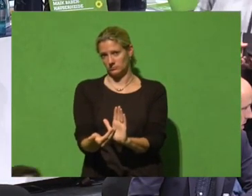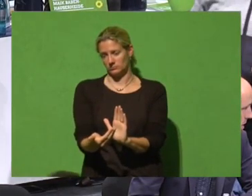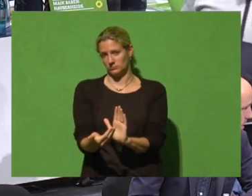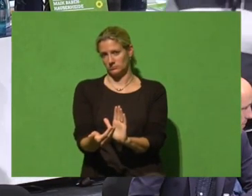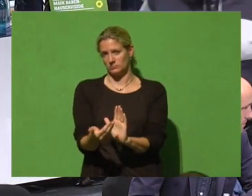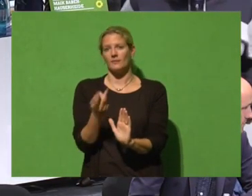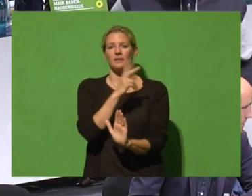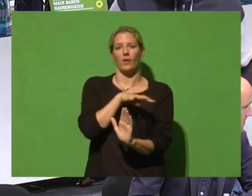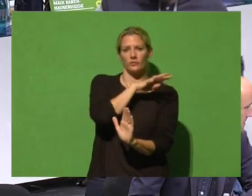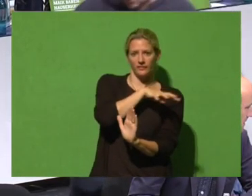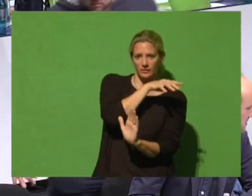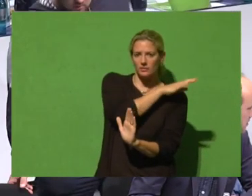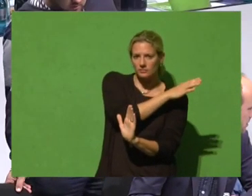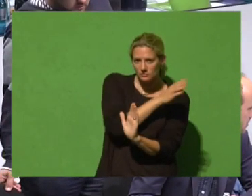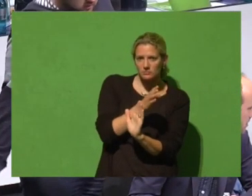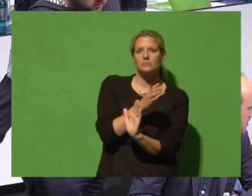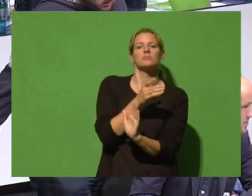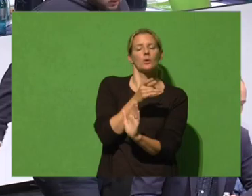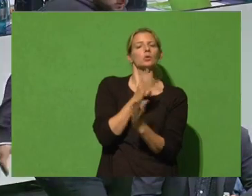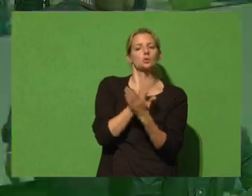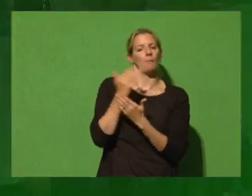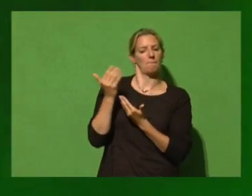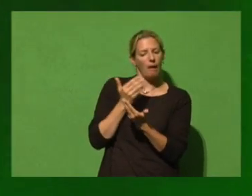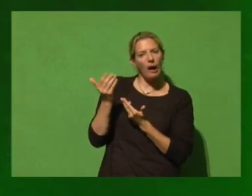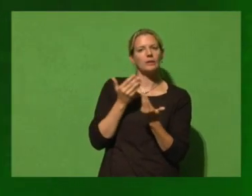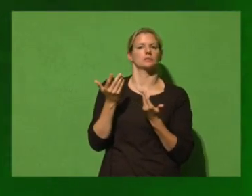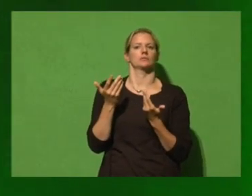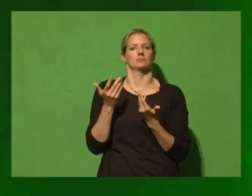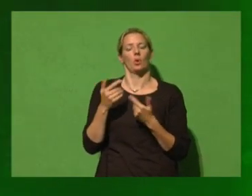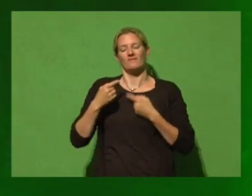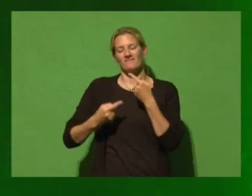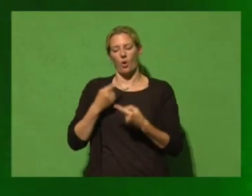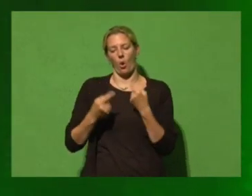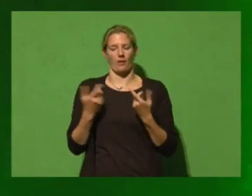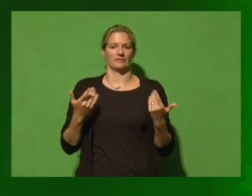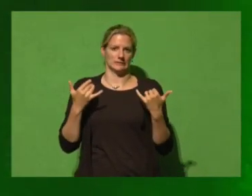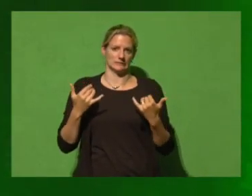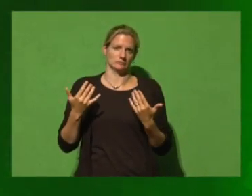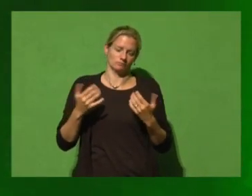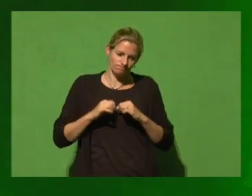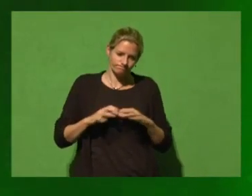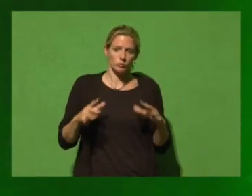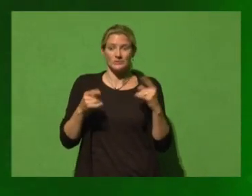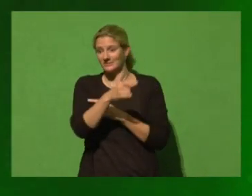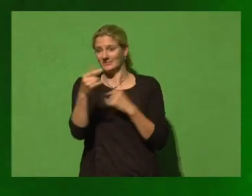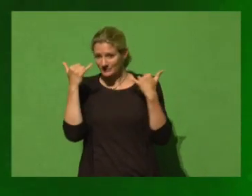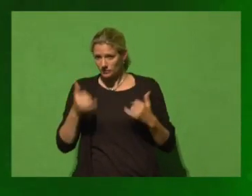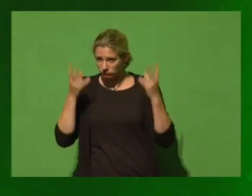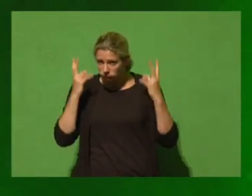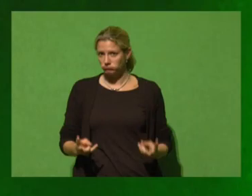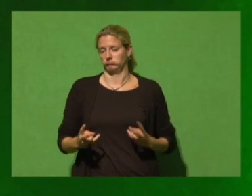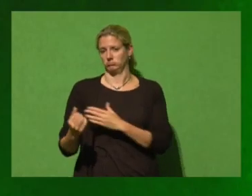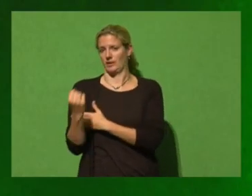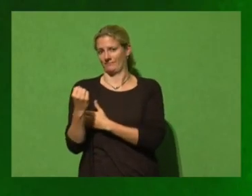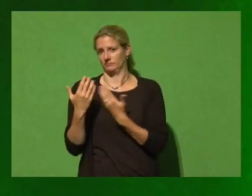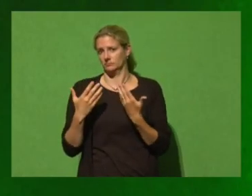der Haushaltskommission und dem Landesfinanzrat beraten und vorläufig in Kraft gesetzt. Und wir setzen ihn sozusagen schlussendlich in Kraft. Wir planen mit